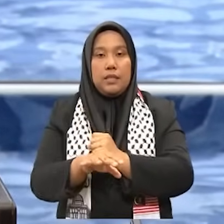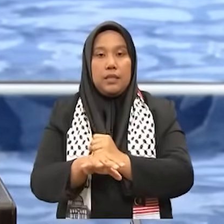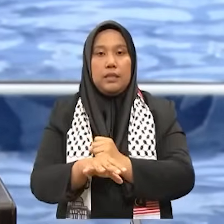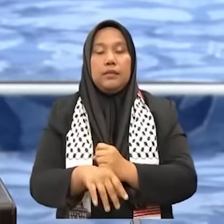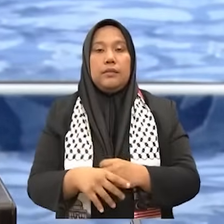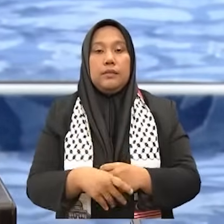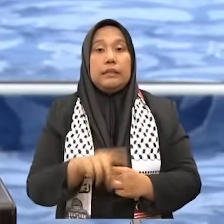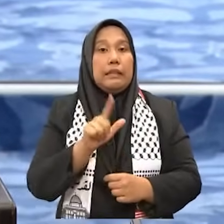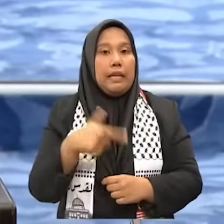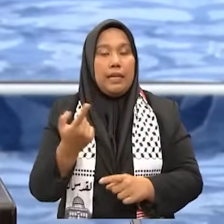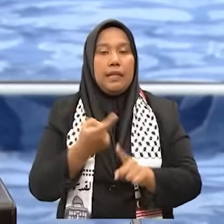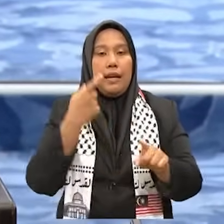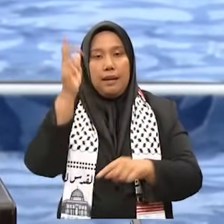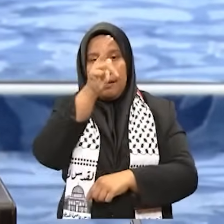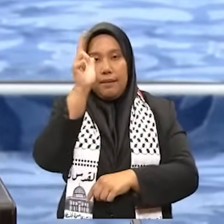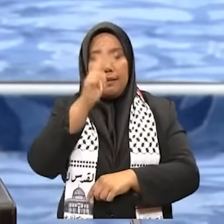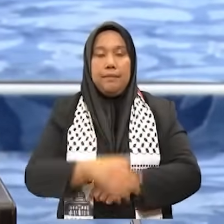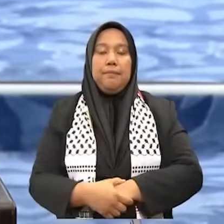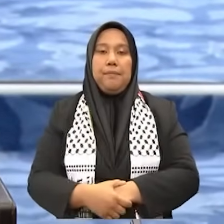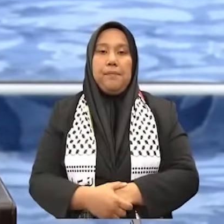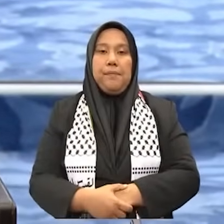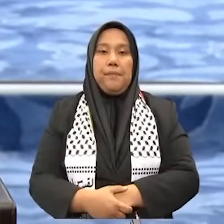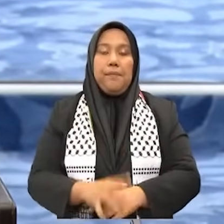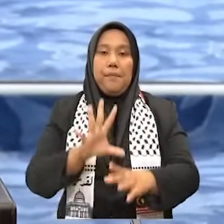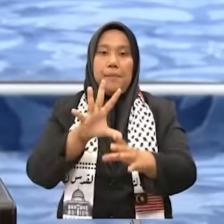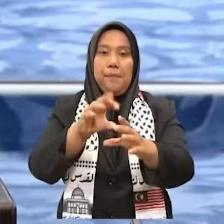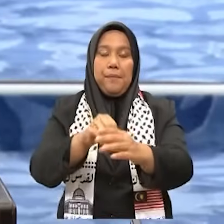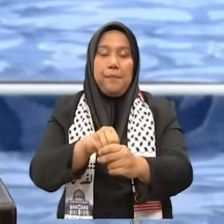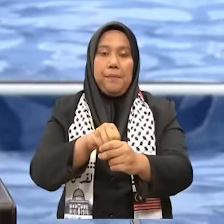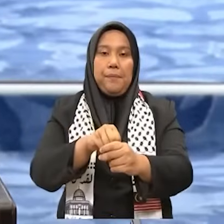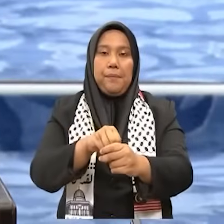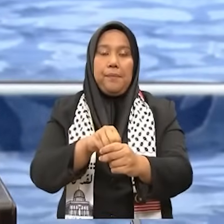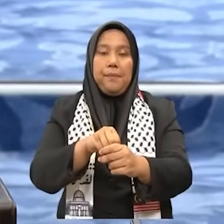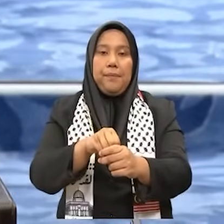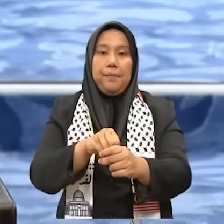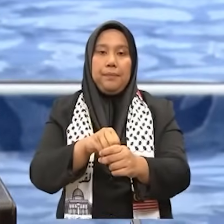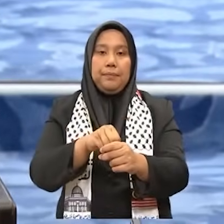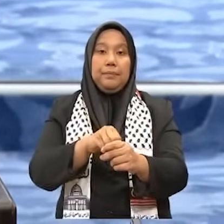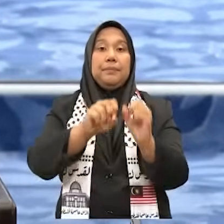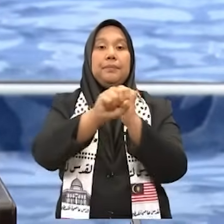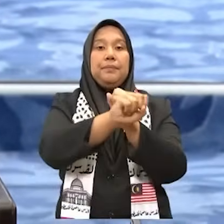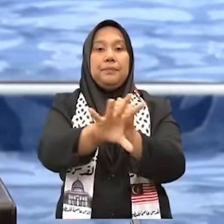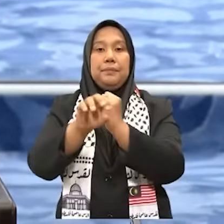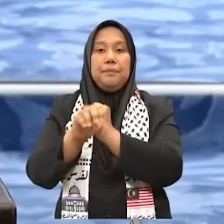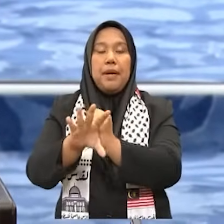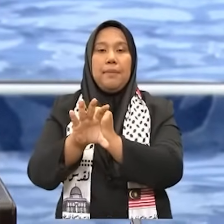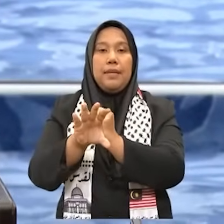kerajaan. Kemudian termasuk publicity,